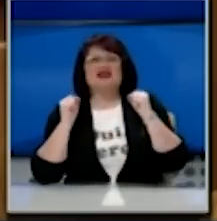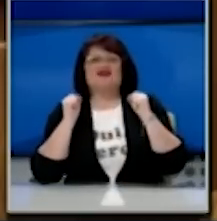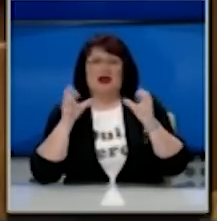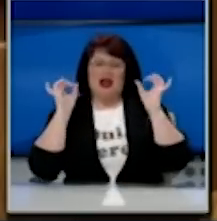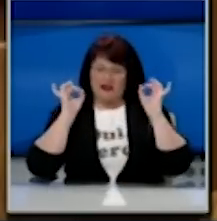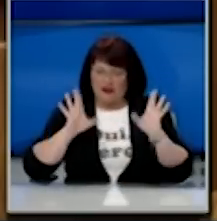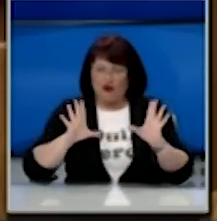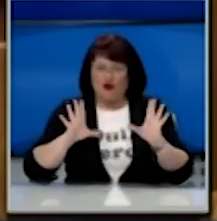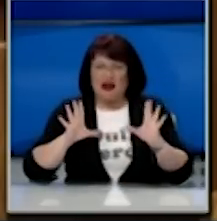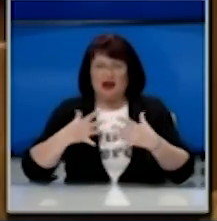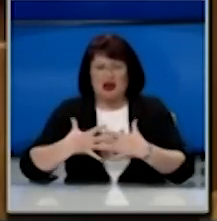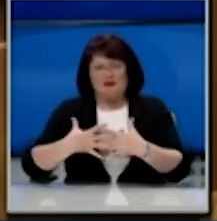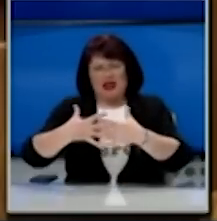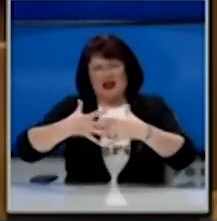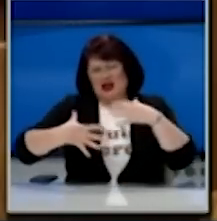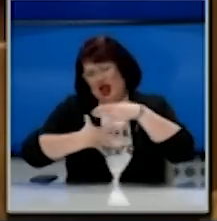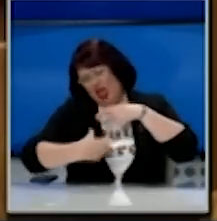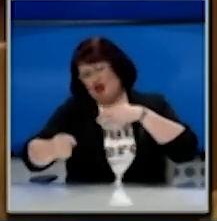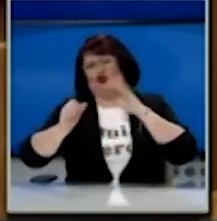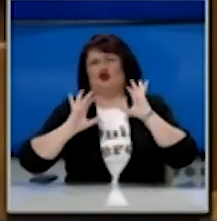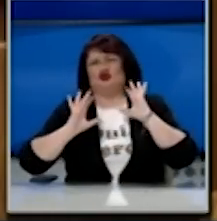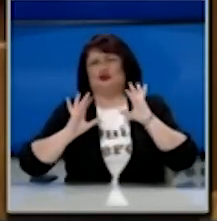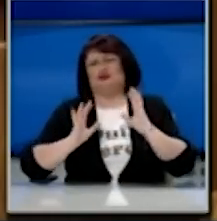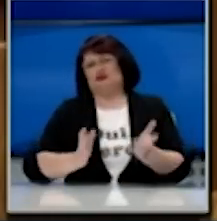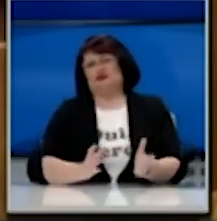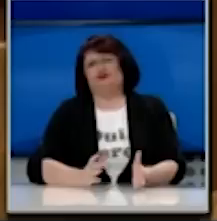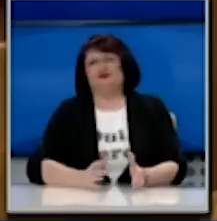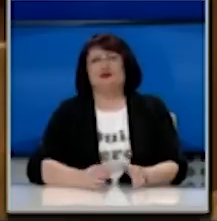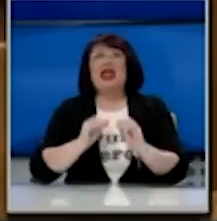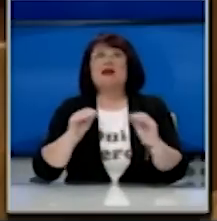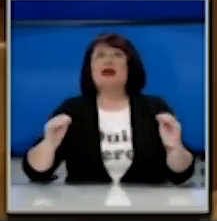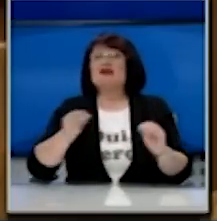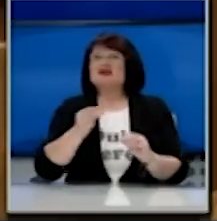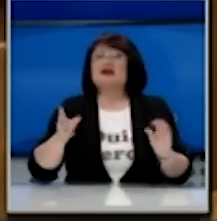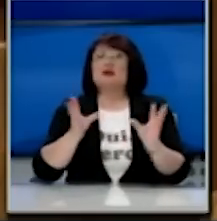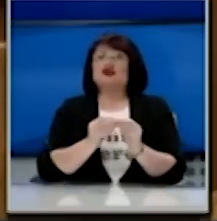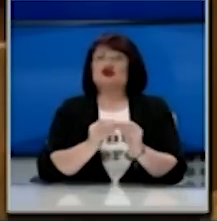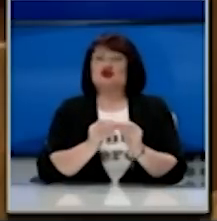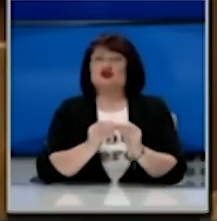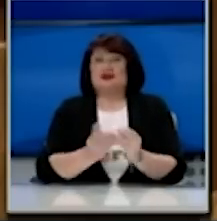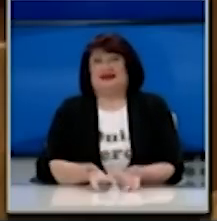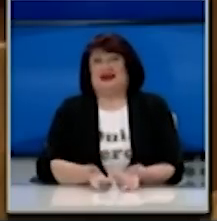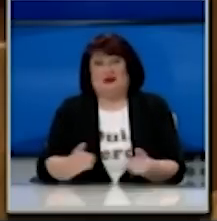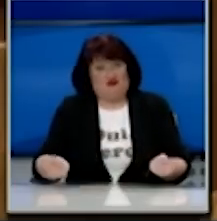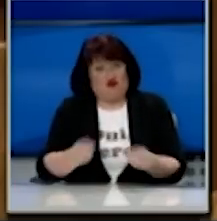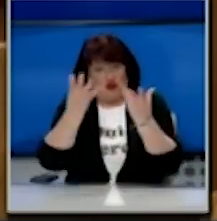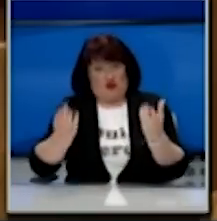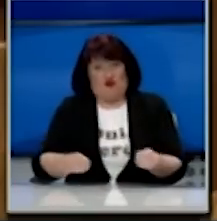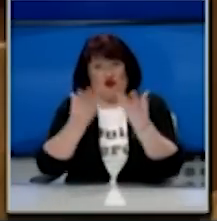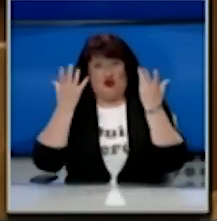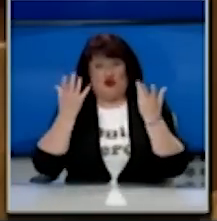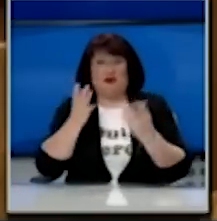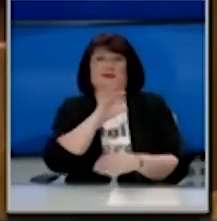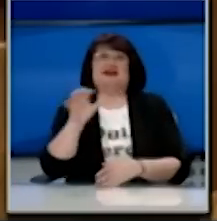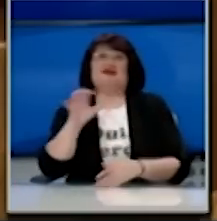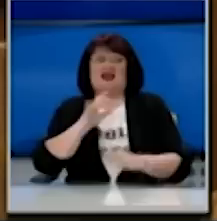δωρεάν άμβλωση. Μιλάτε επίσης για την εκπαίδευση. Λες και θα γίνει καμιά κοσμογονία, καμιά